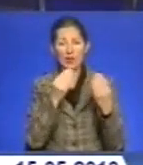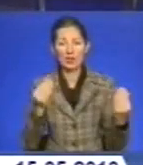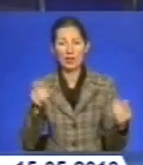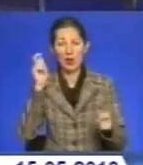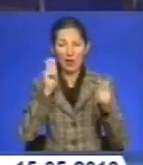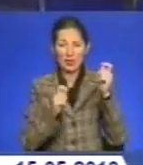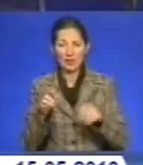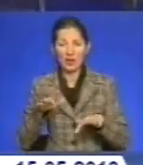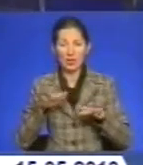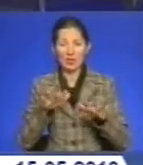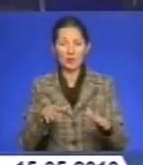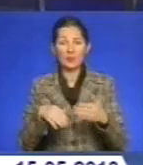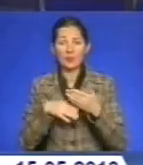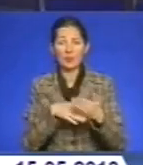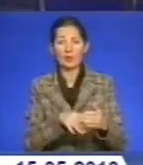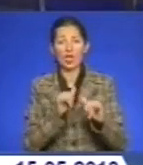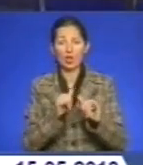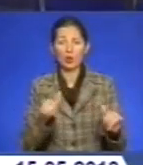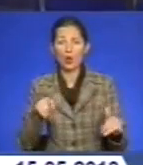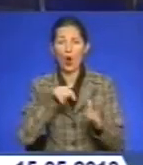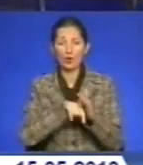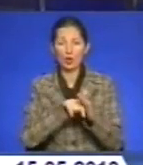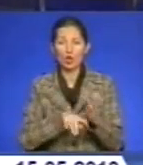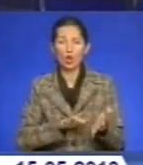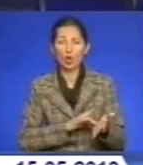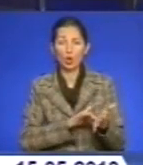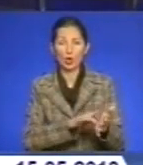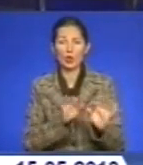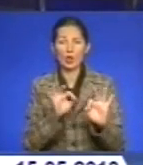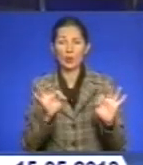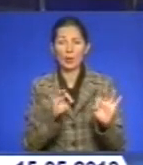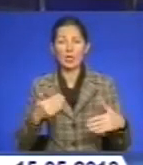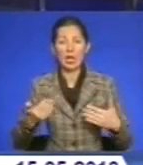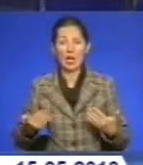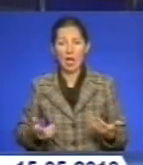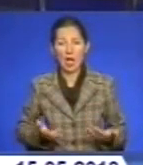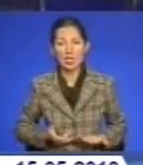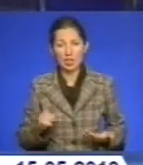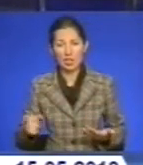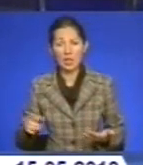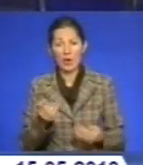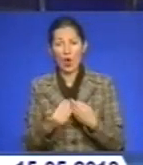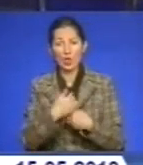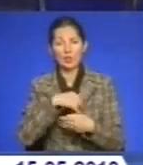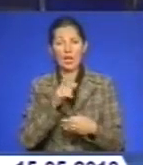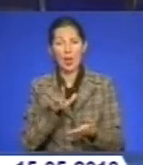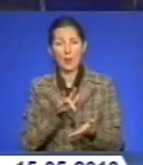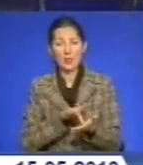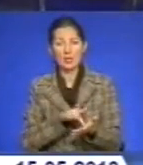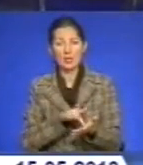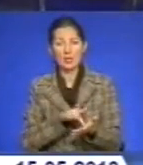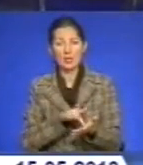Захід сприятиме розвитку внутрішнього туризму, інформуванню жителів та гостей міста про різноманітність туристичних можливостей Тернопілля та